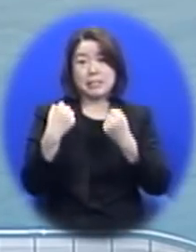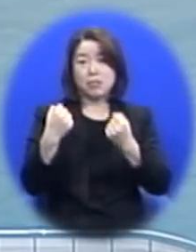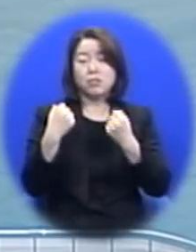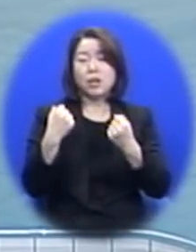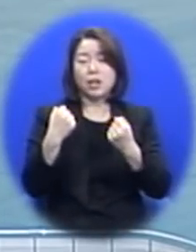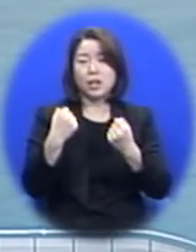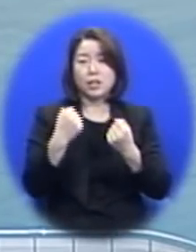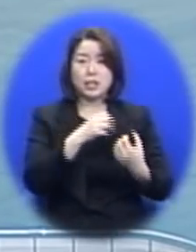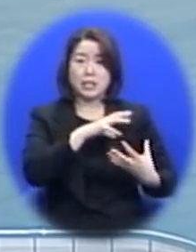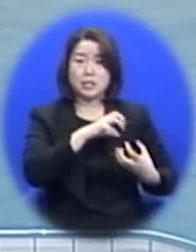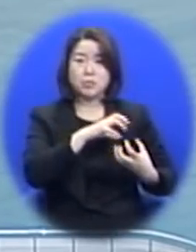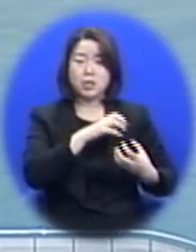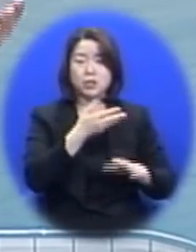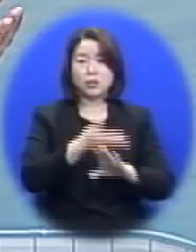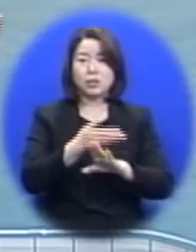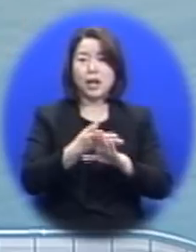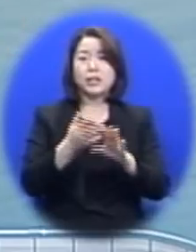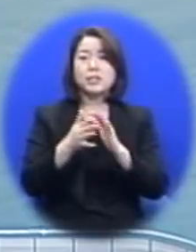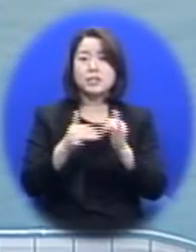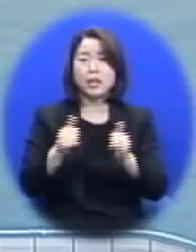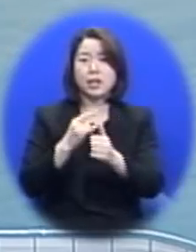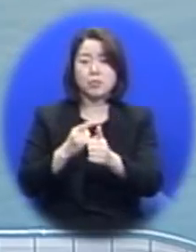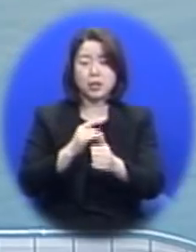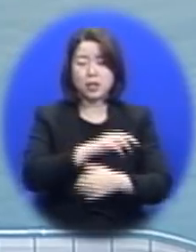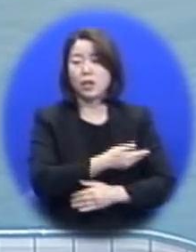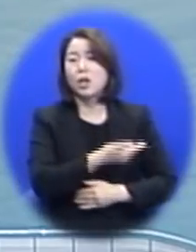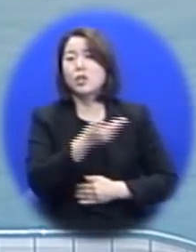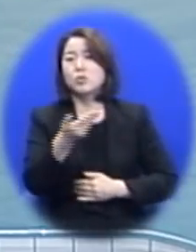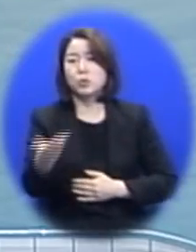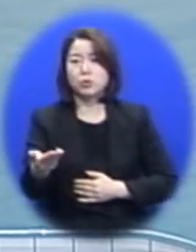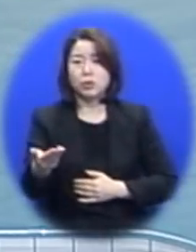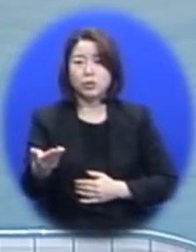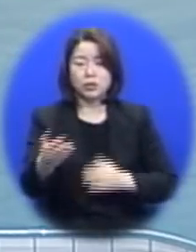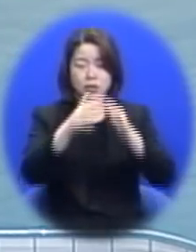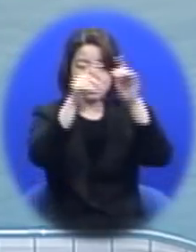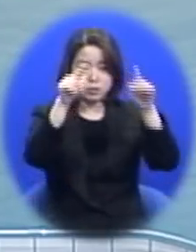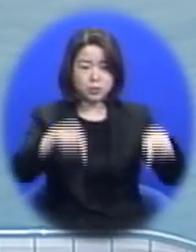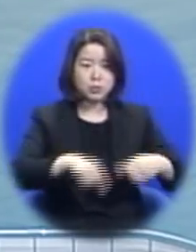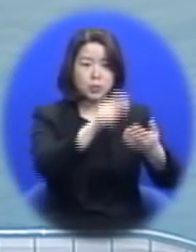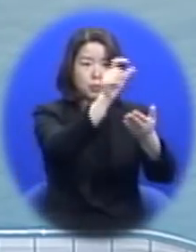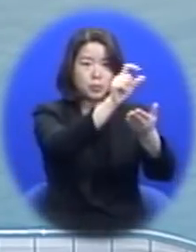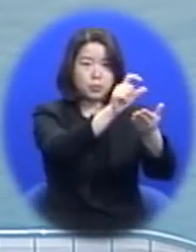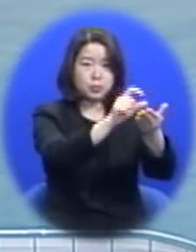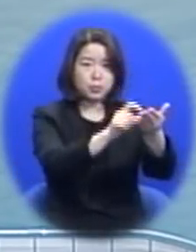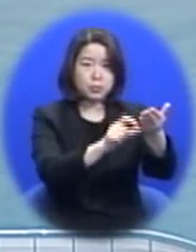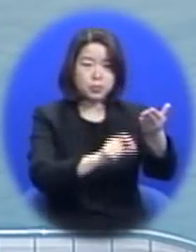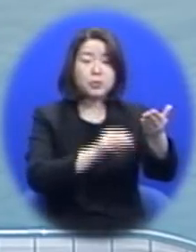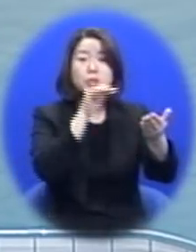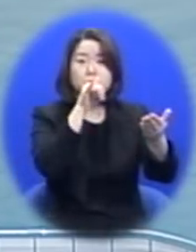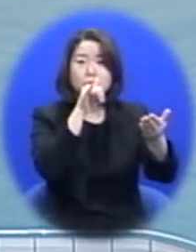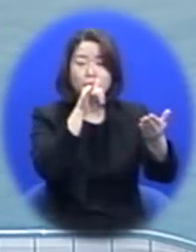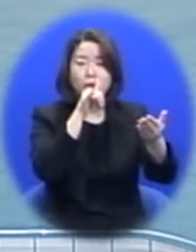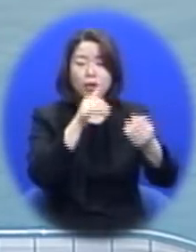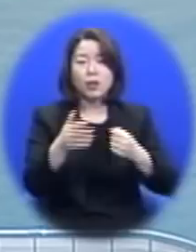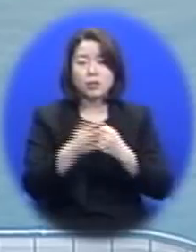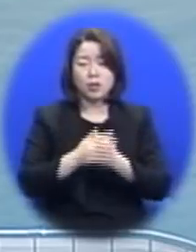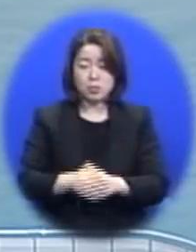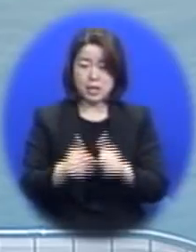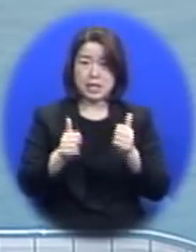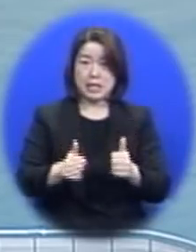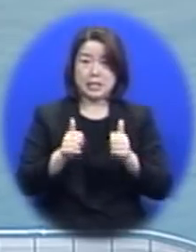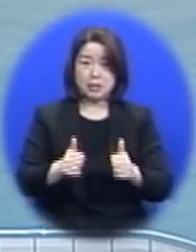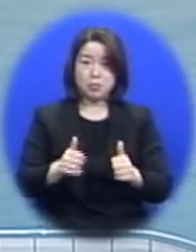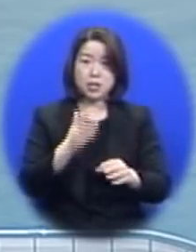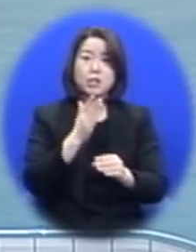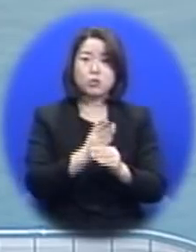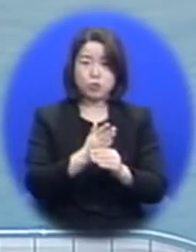환자에게 주었던 기록이 남아있었어요. 그래서 심사를 한